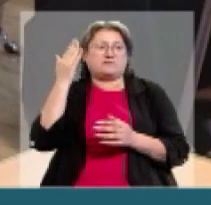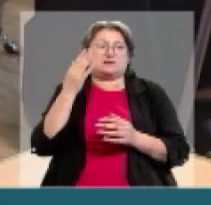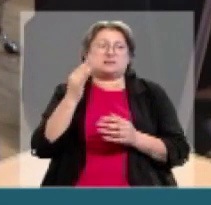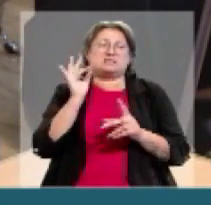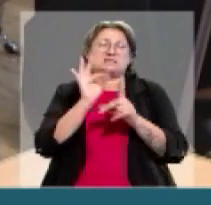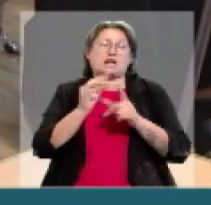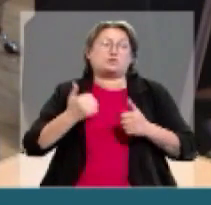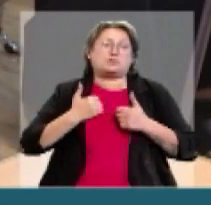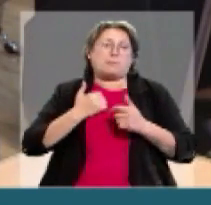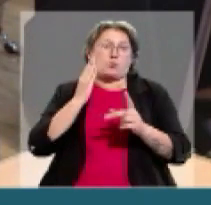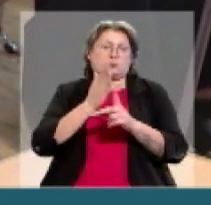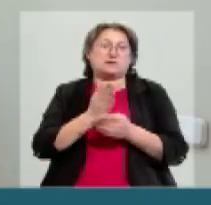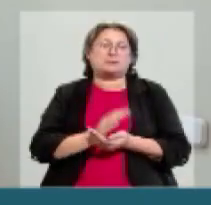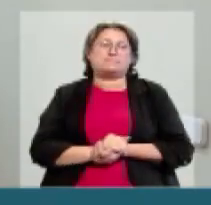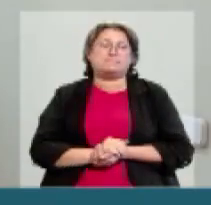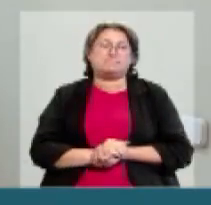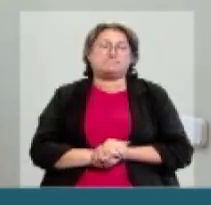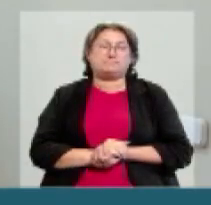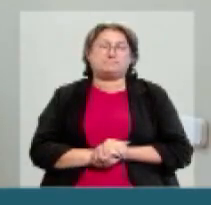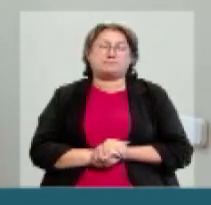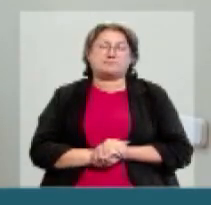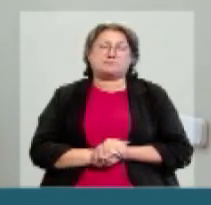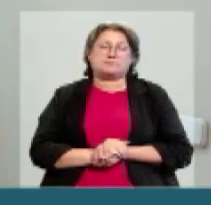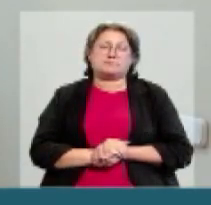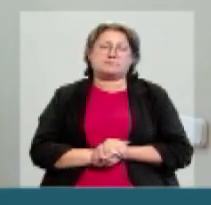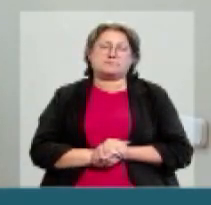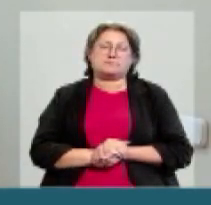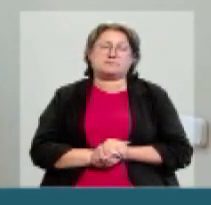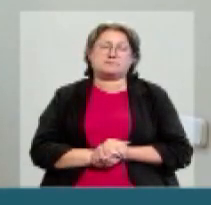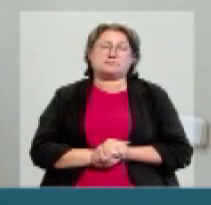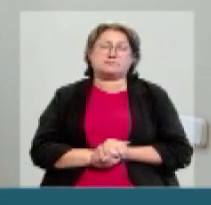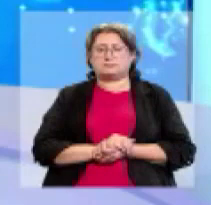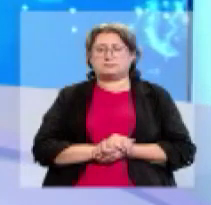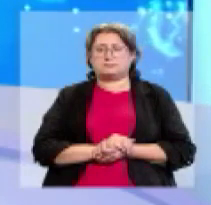и целеустремленных. Любовь Облачкина, Тимерлан Джамбылов, телеканал